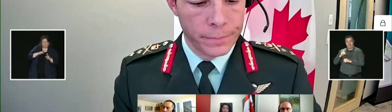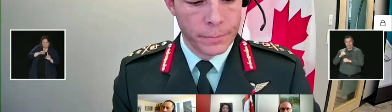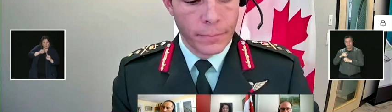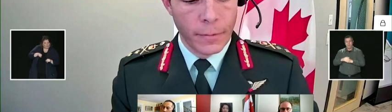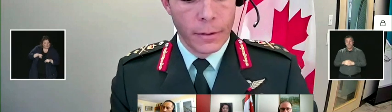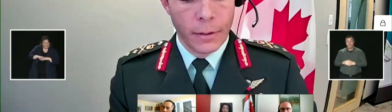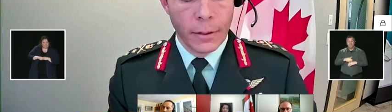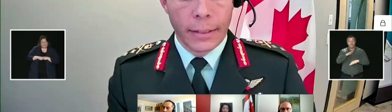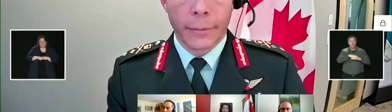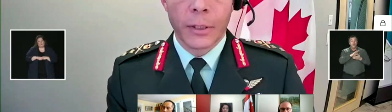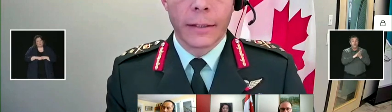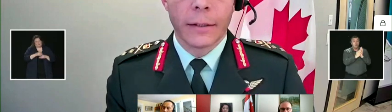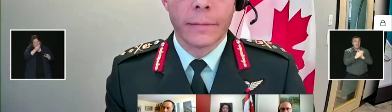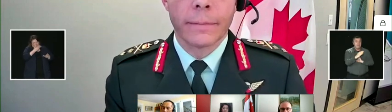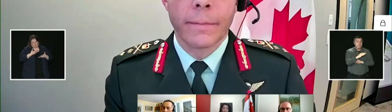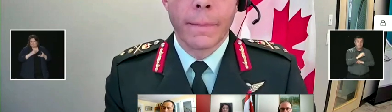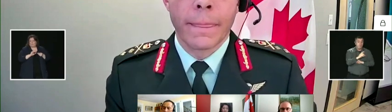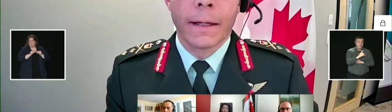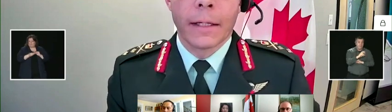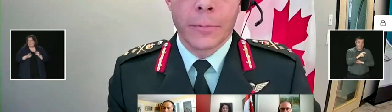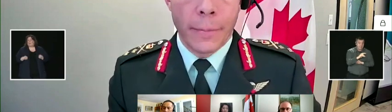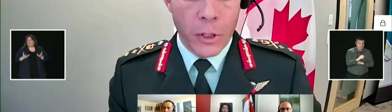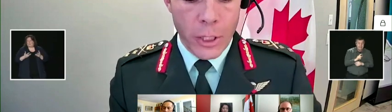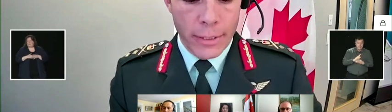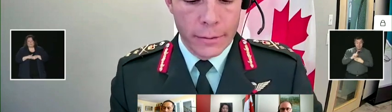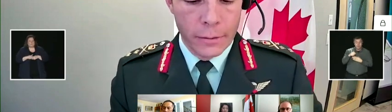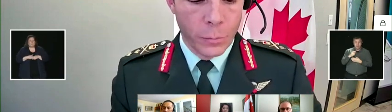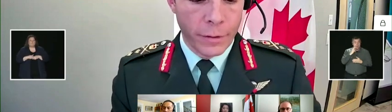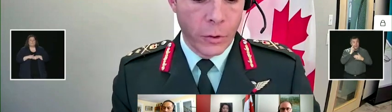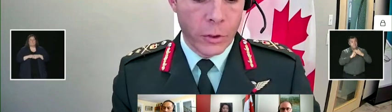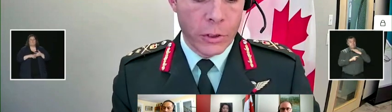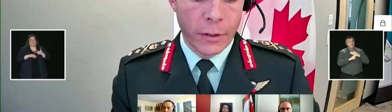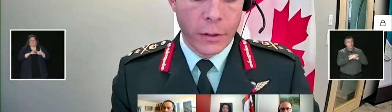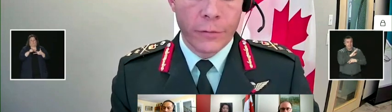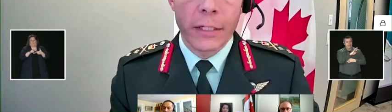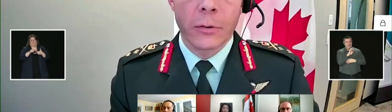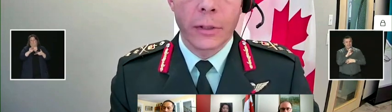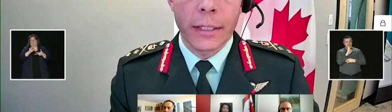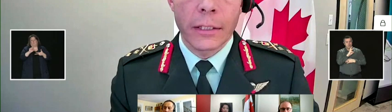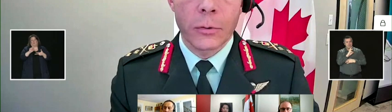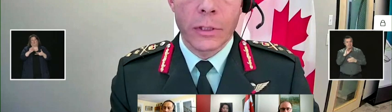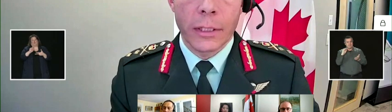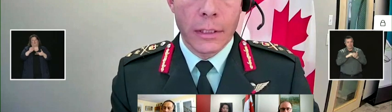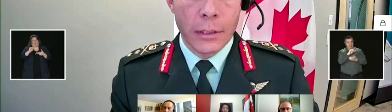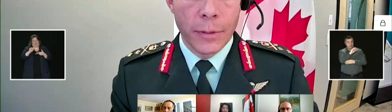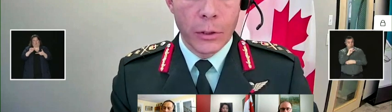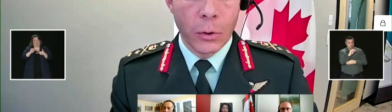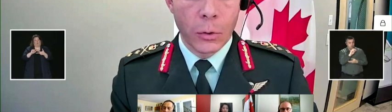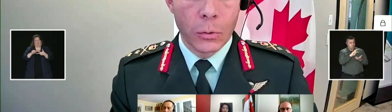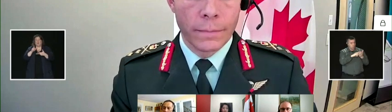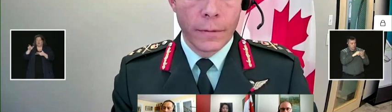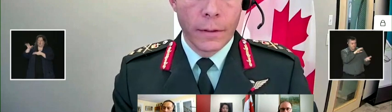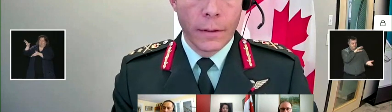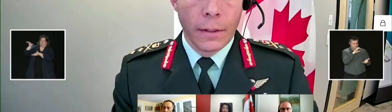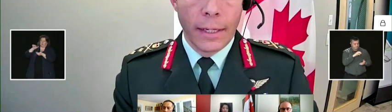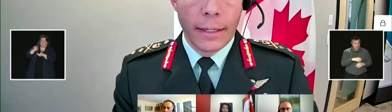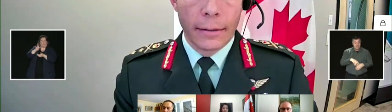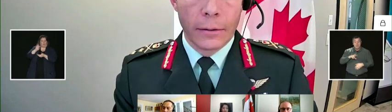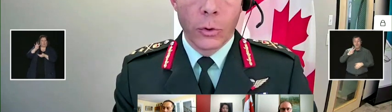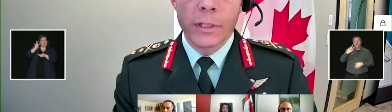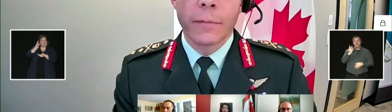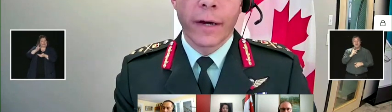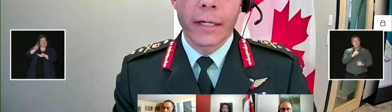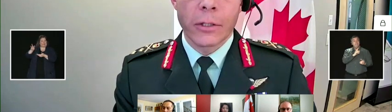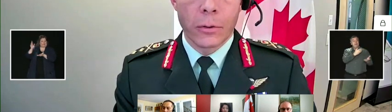opérations. Quant à Moderna, la semaine prochaine, nous prévoyons recevoir une livraison de 466 000 doses.